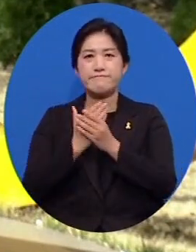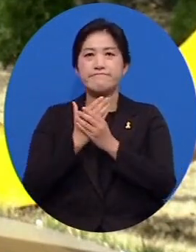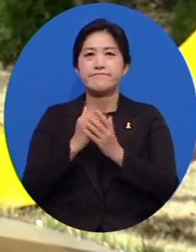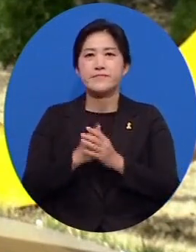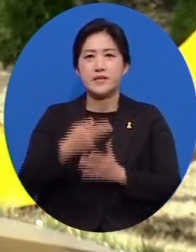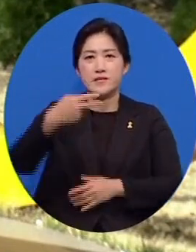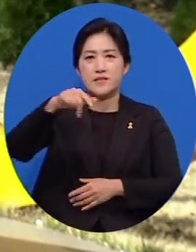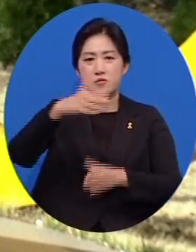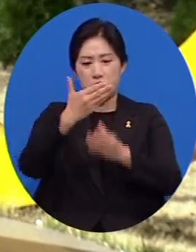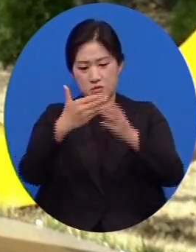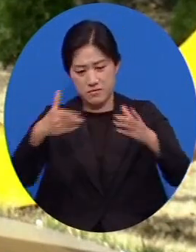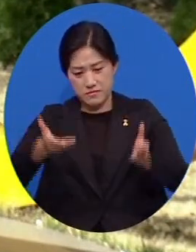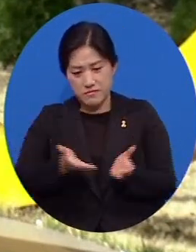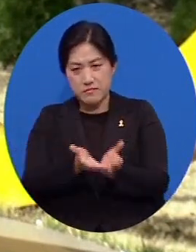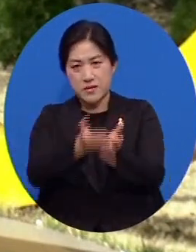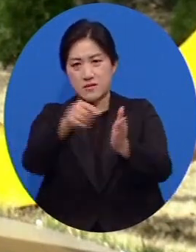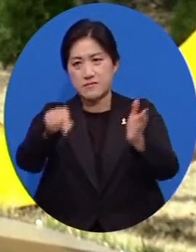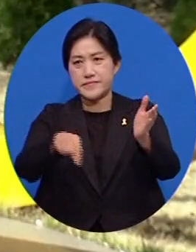세월호 안에서